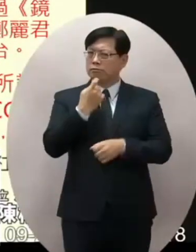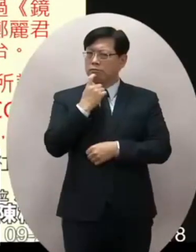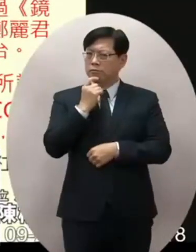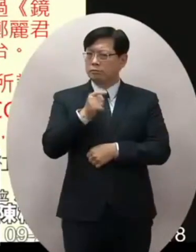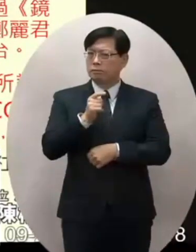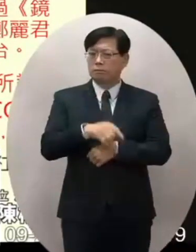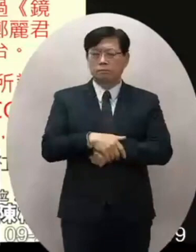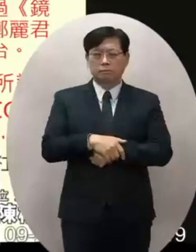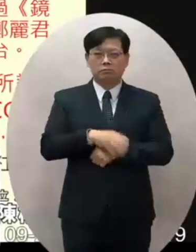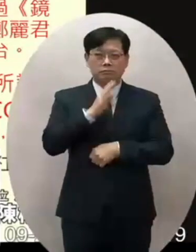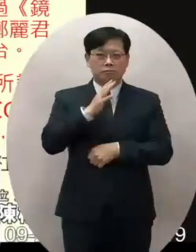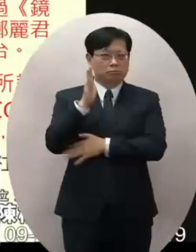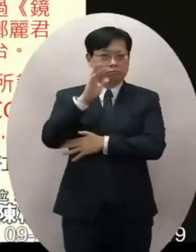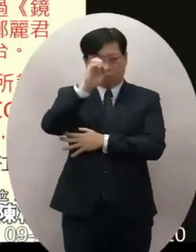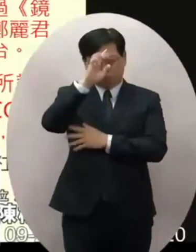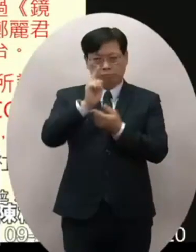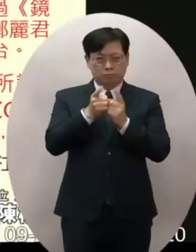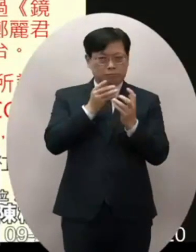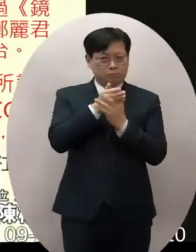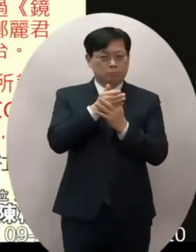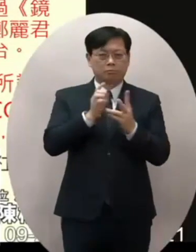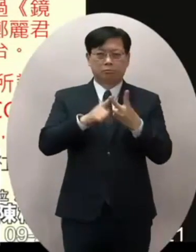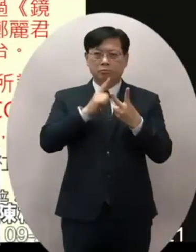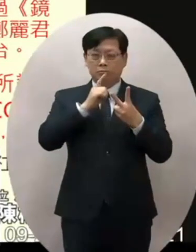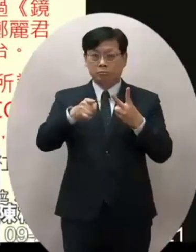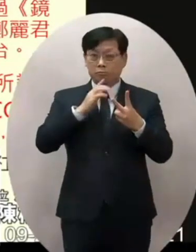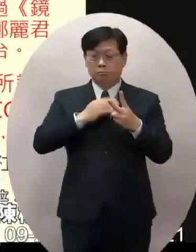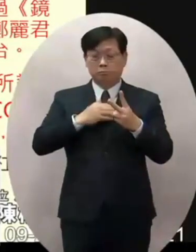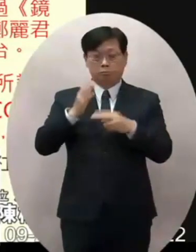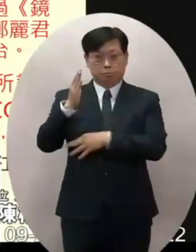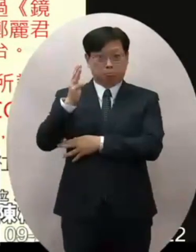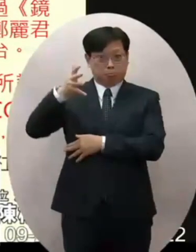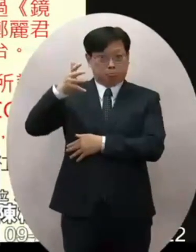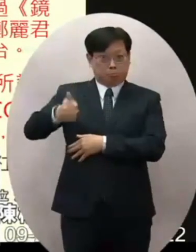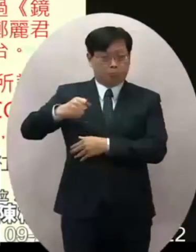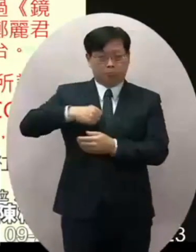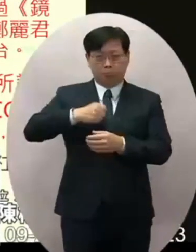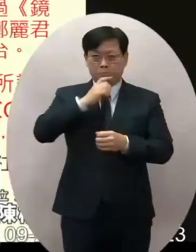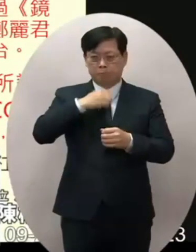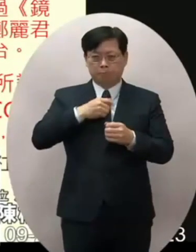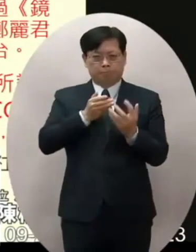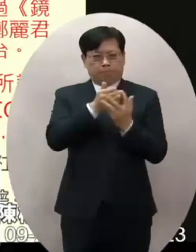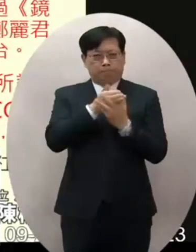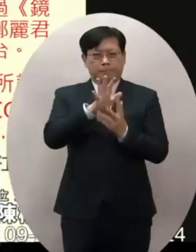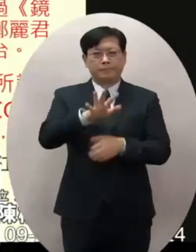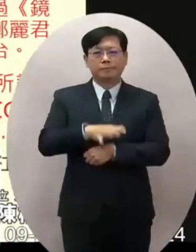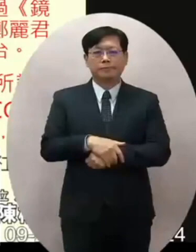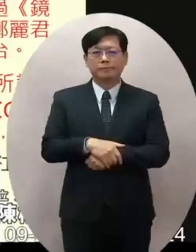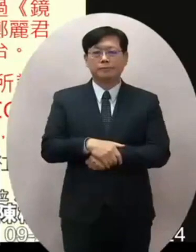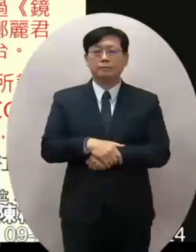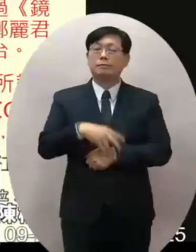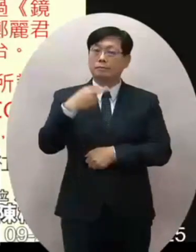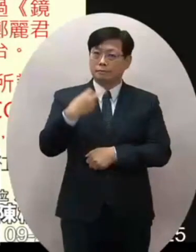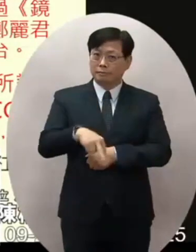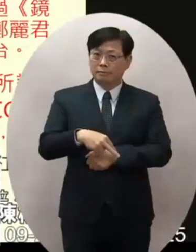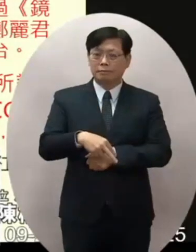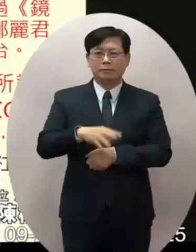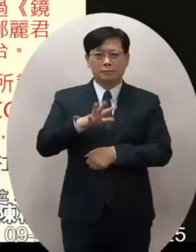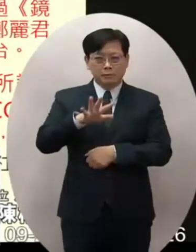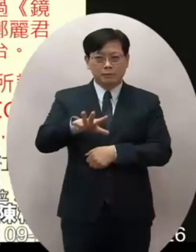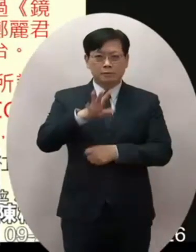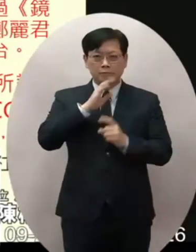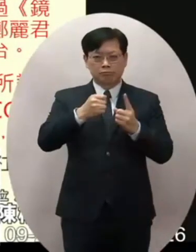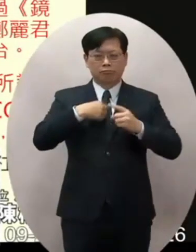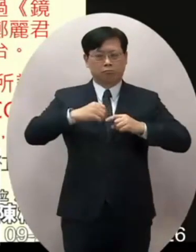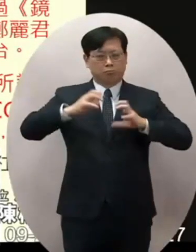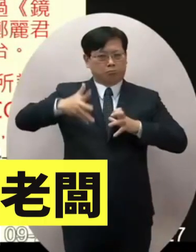疑有政党或者是府院高层这些政治力的介入，甚至有直